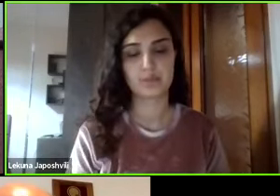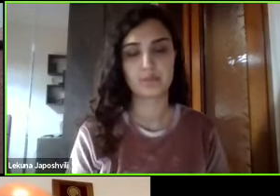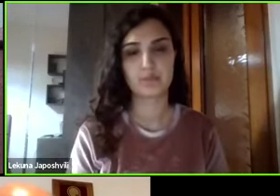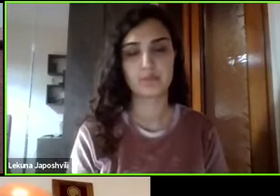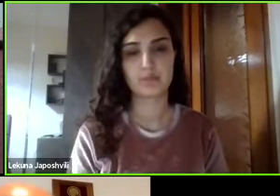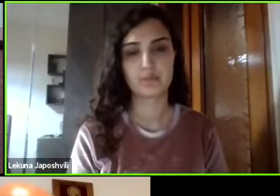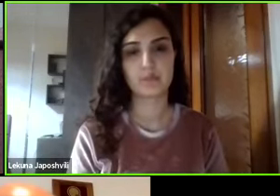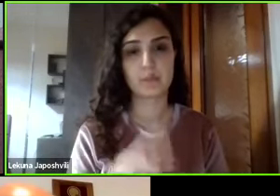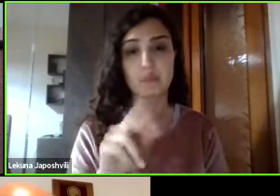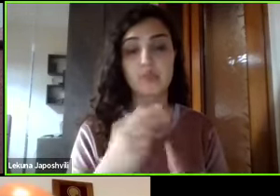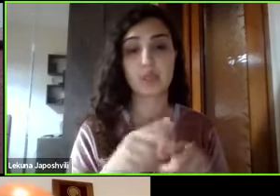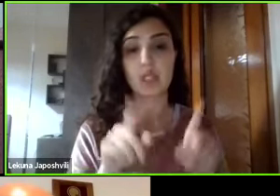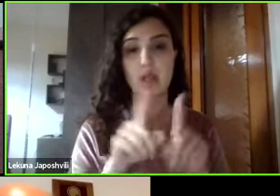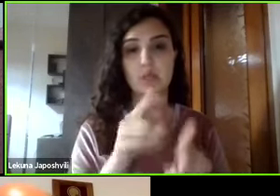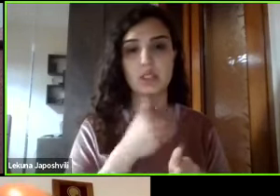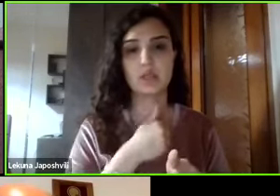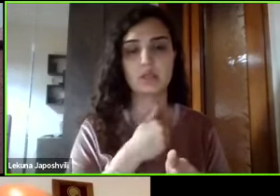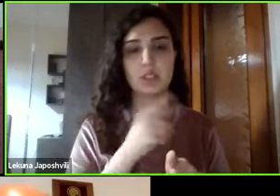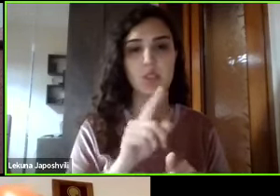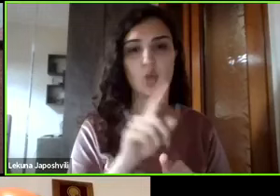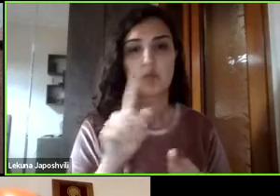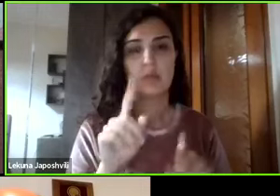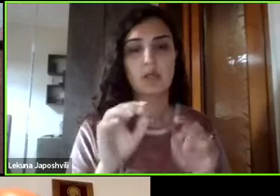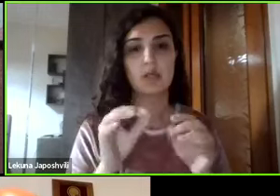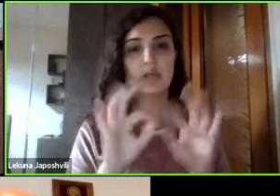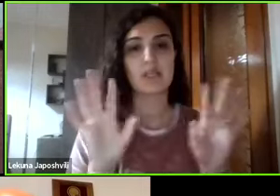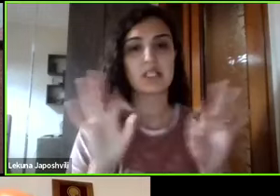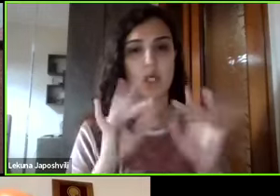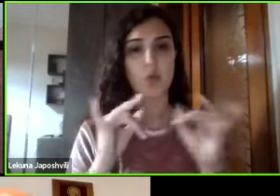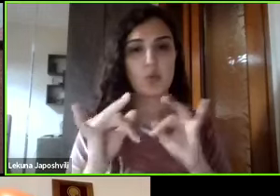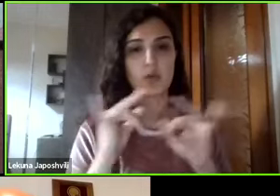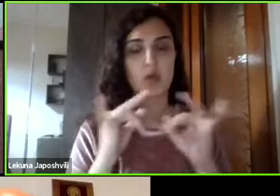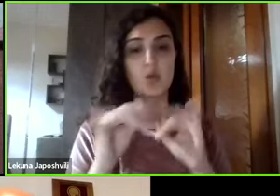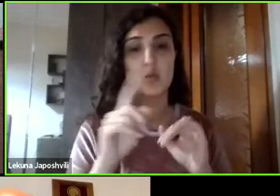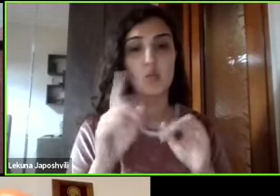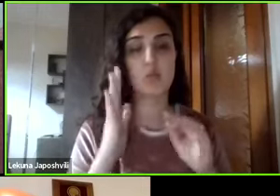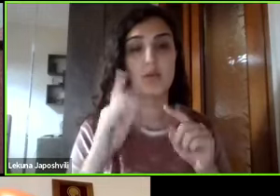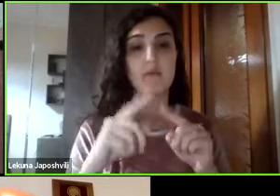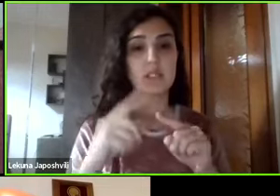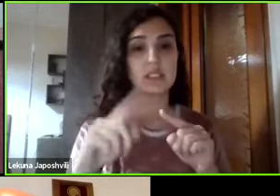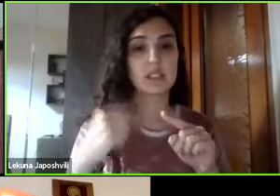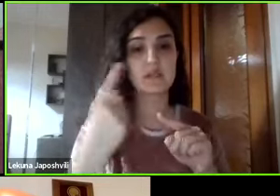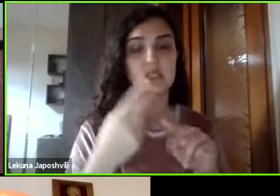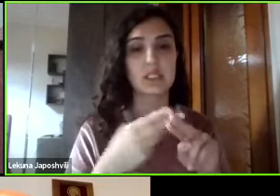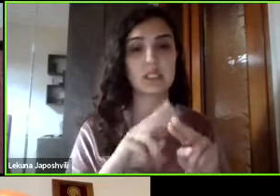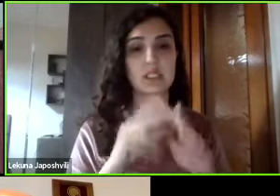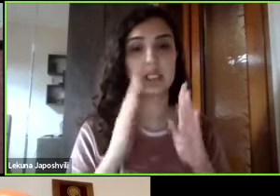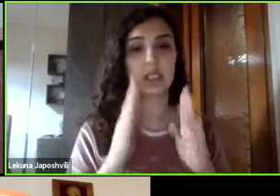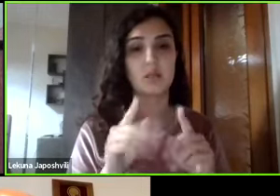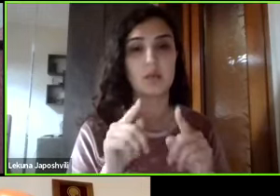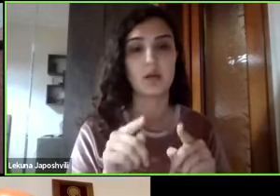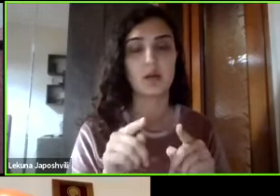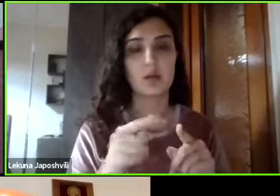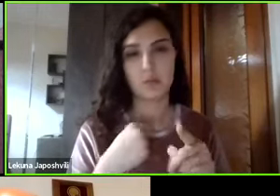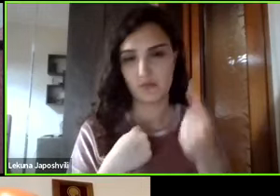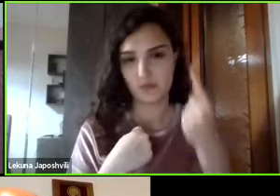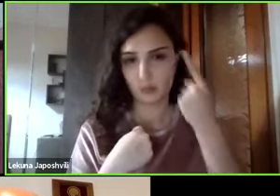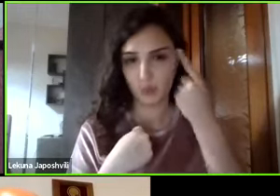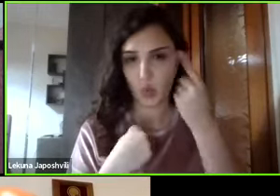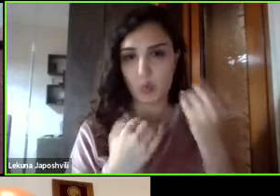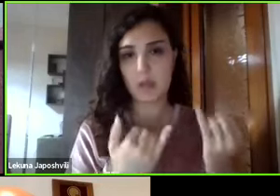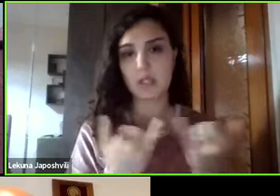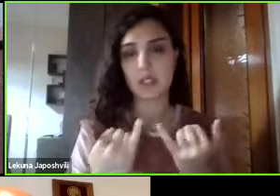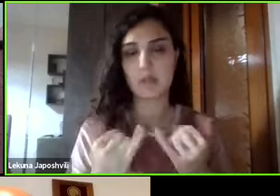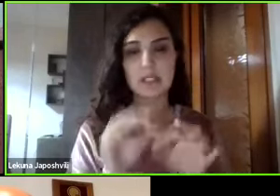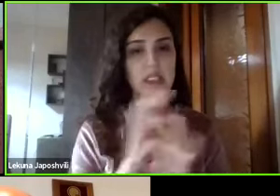Da, ამაზე მინდა რომ აი გესაუბრა რომ მომავლისთვის ეს იქნება, მე ვფიქრობ ამ ეტაპზე